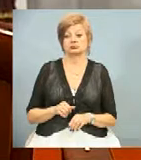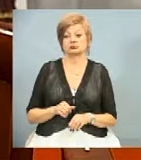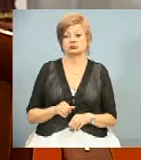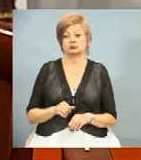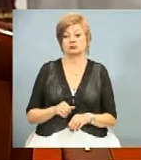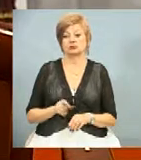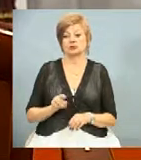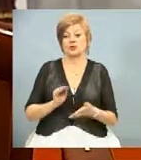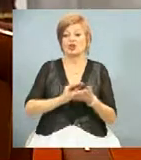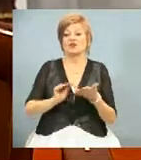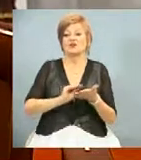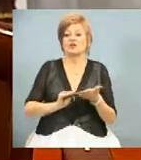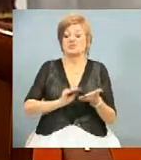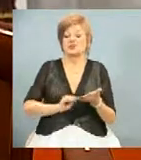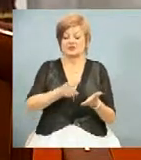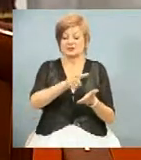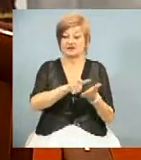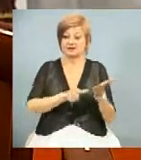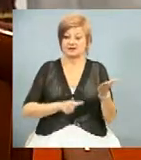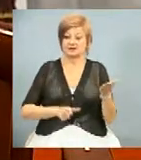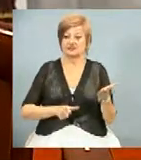Потім вони виписують їм